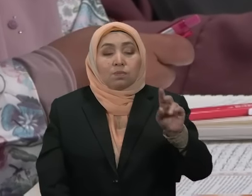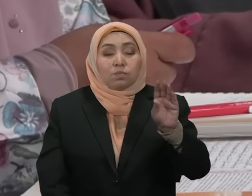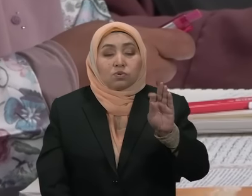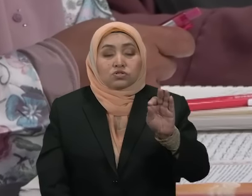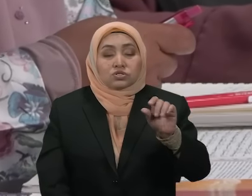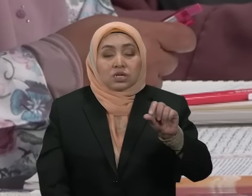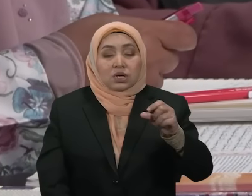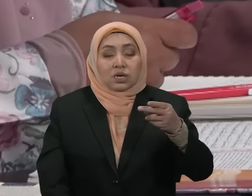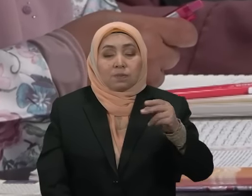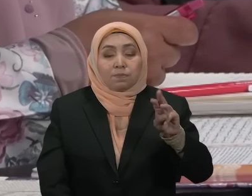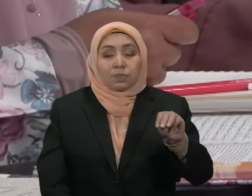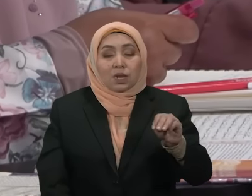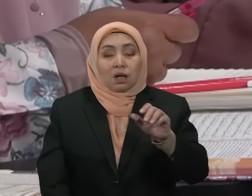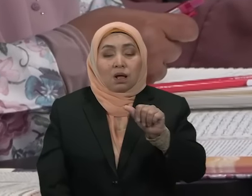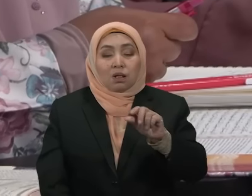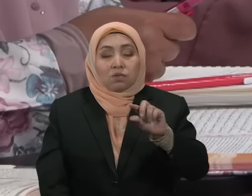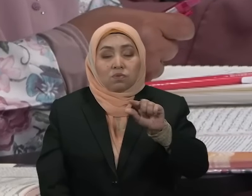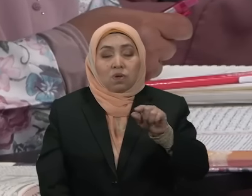anfusihim